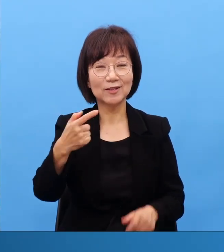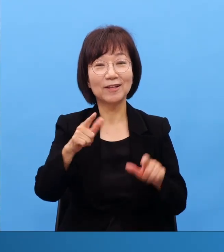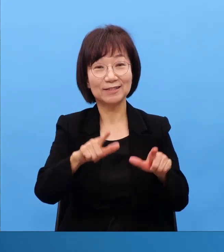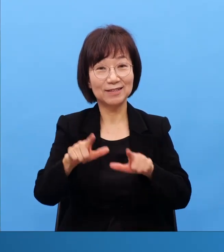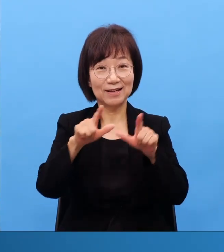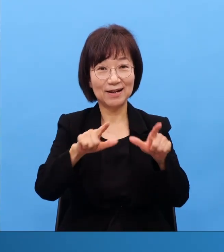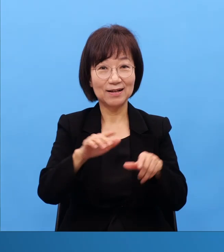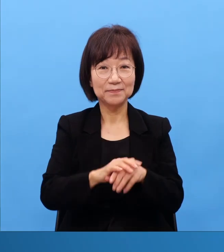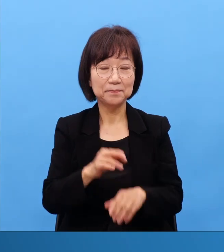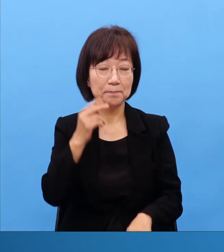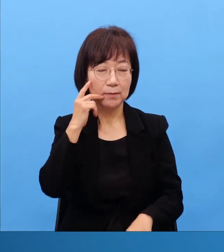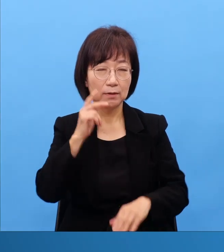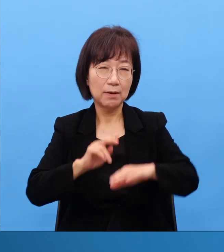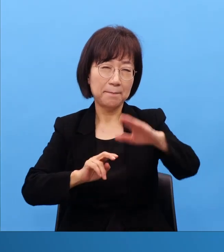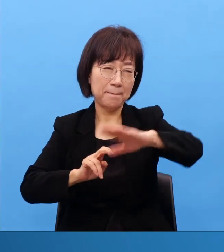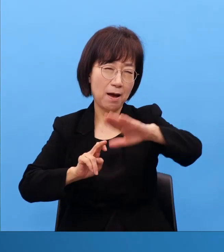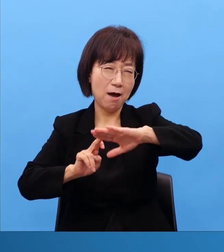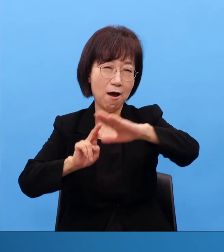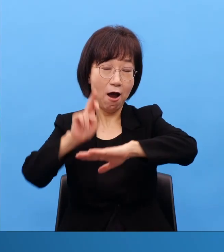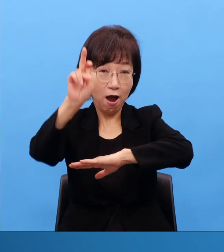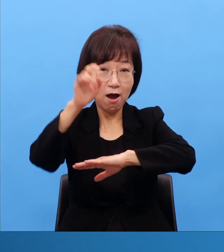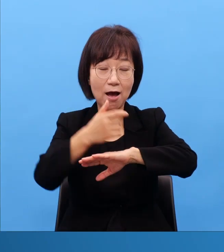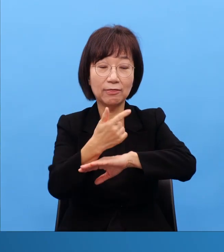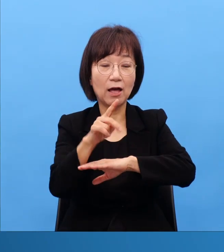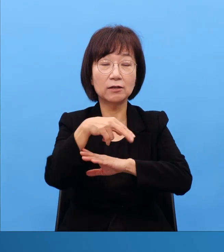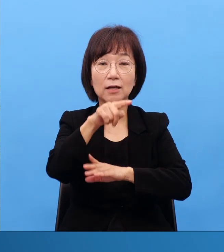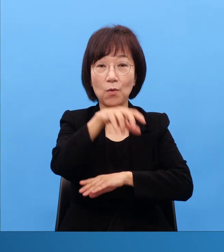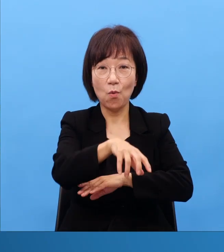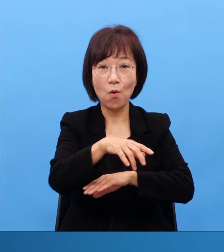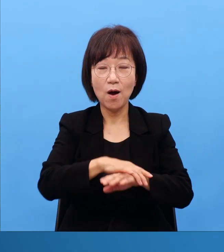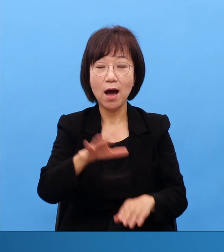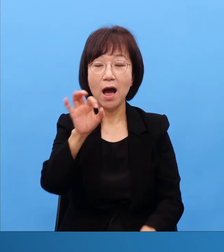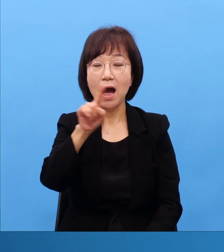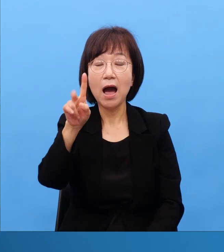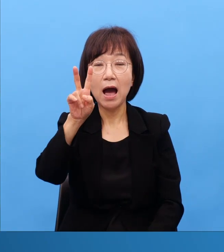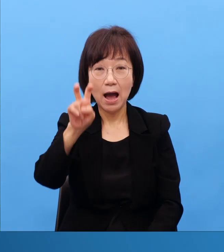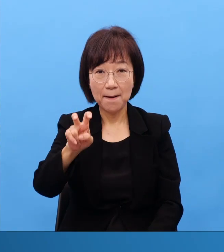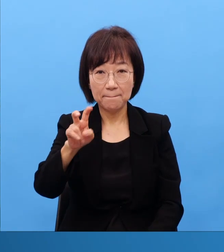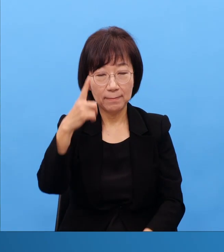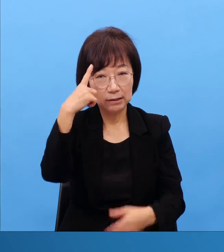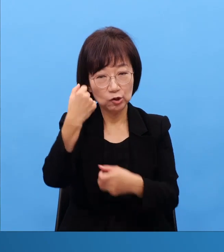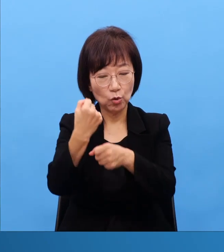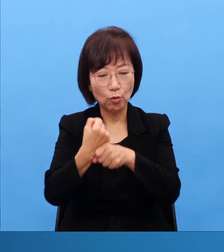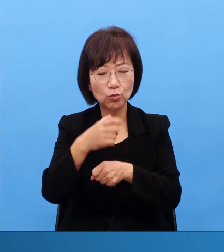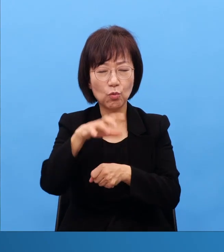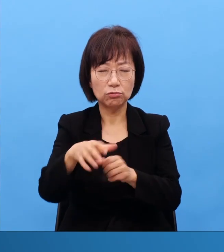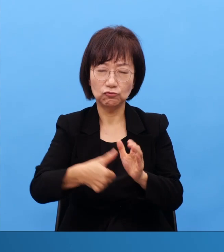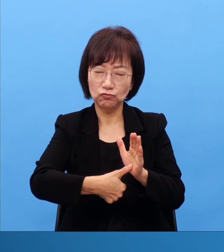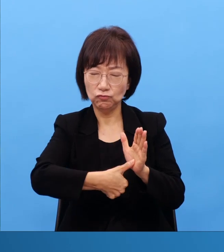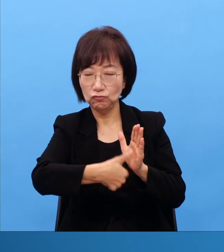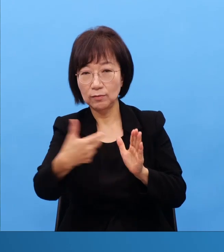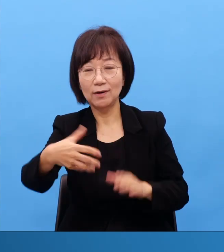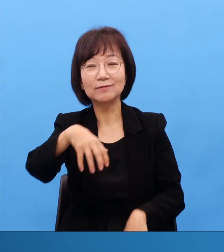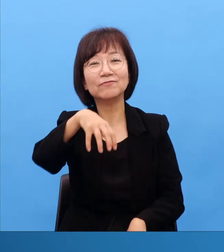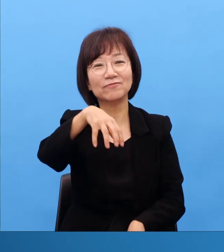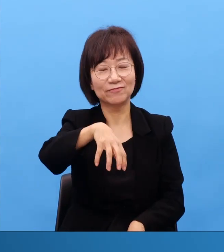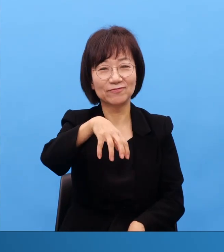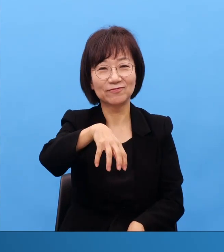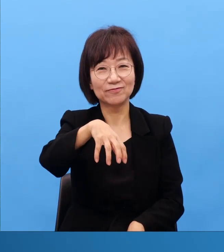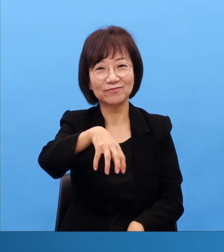휴스턴은 미 한국 우주국나사와 세계적인 암연구소 MD 앤더슨 센터로 유명한 곳이야.